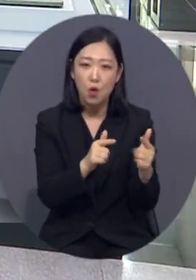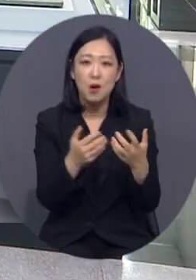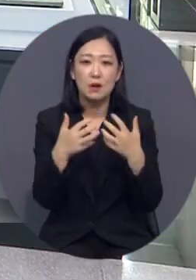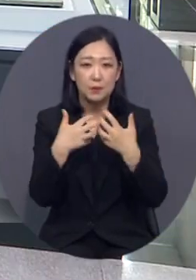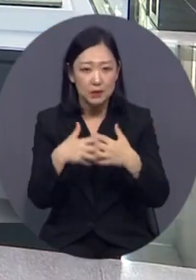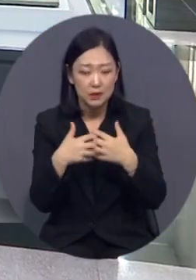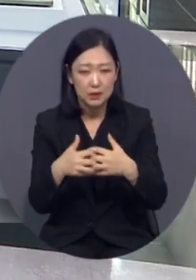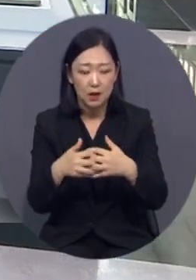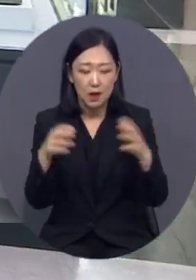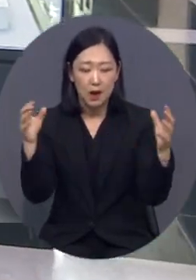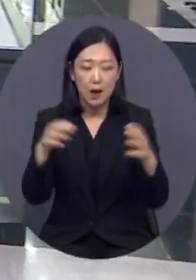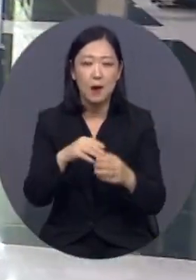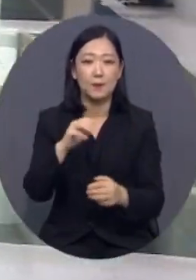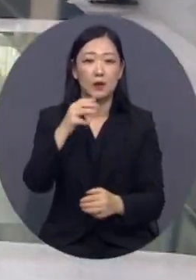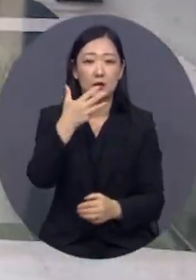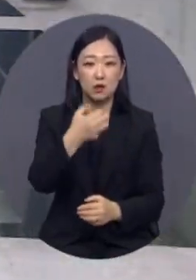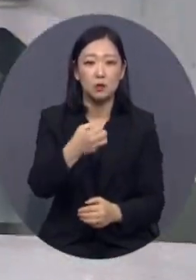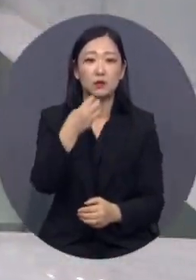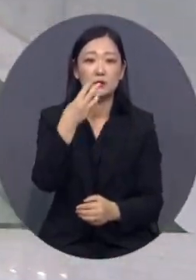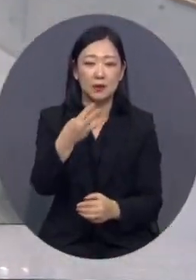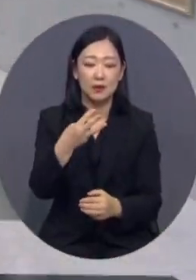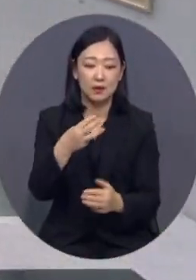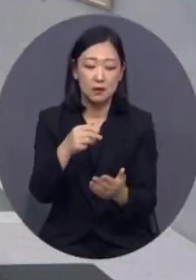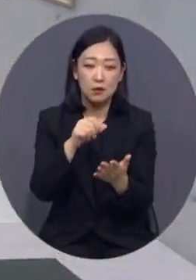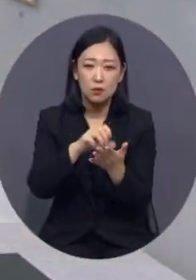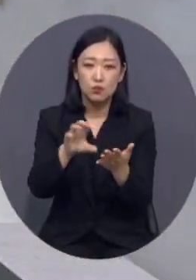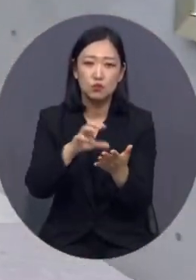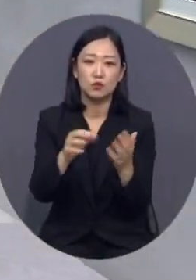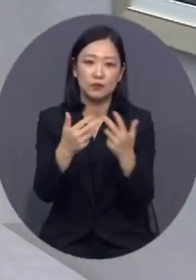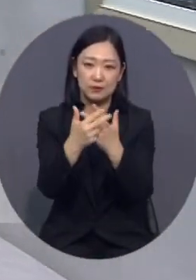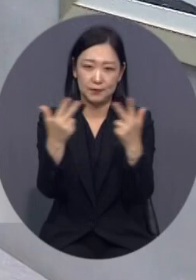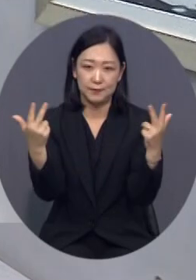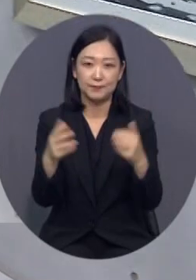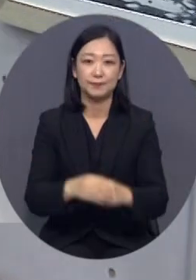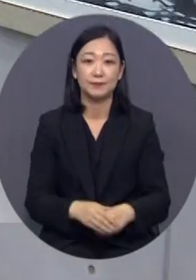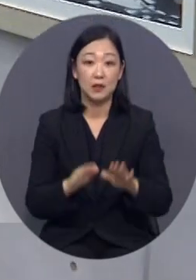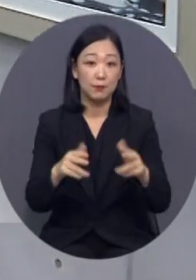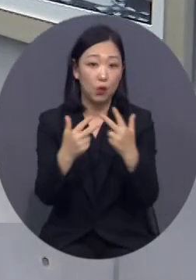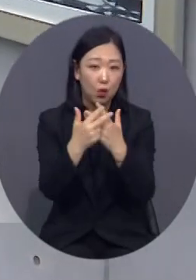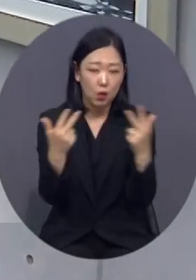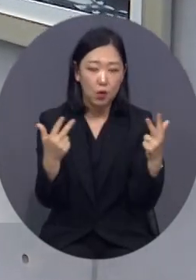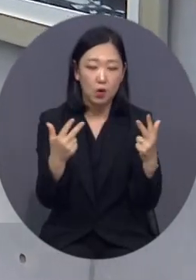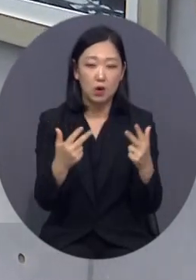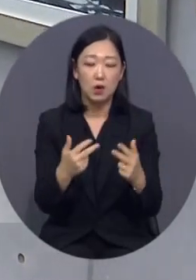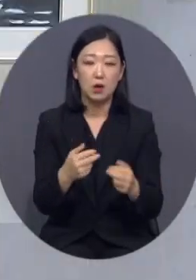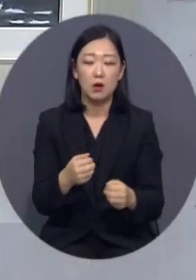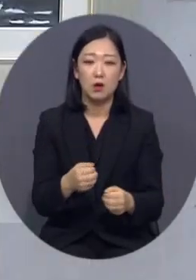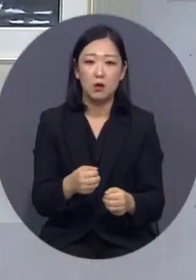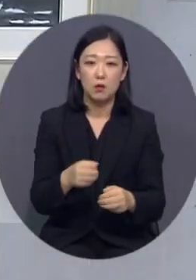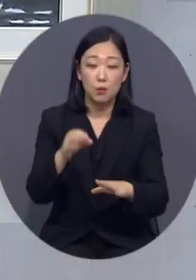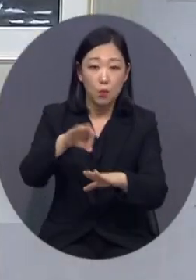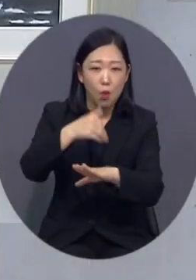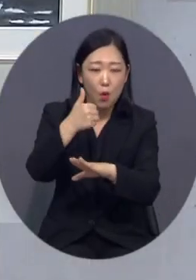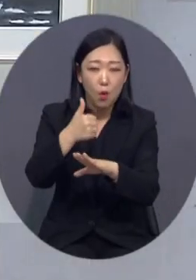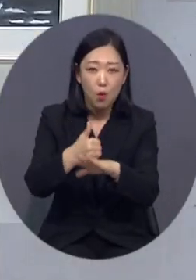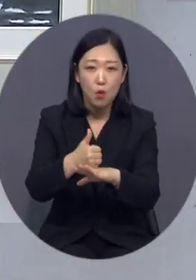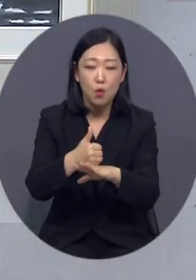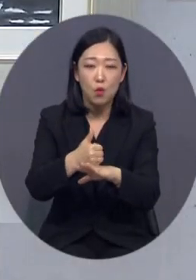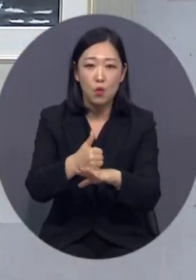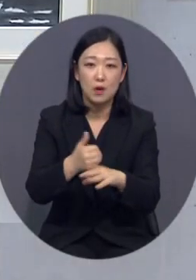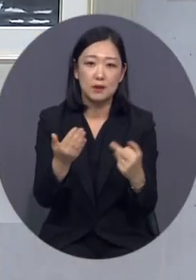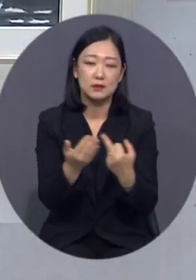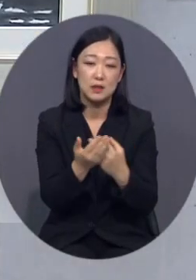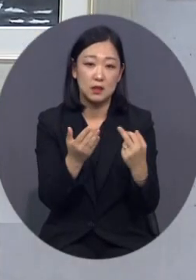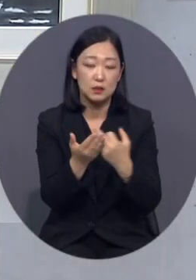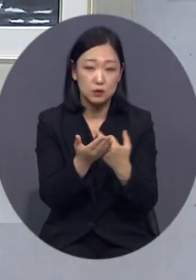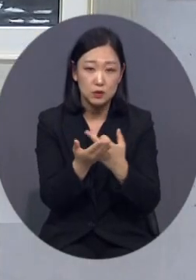노동기구 등 모두 여든 석점을 전시합니다 특히 이번 전시회는 세종 27년 제주 목사 기건이